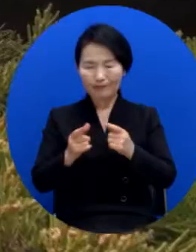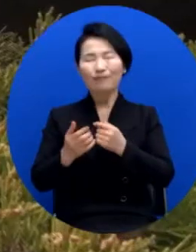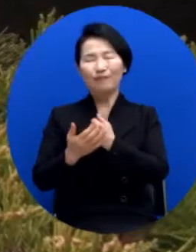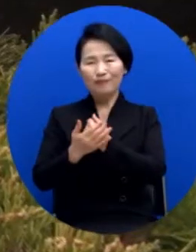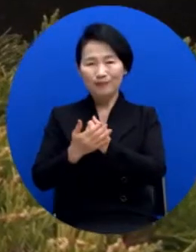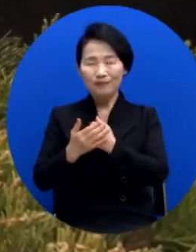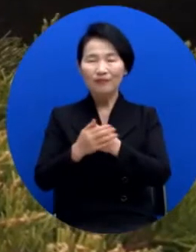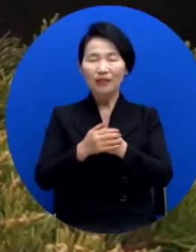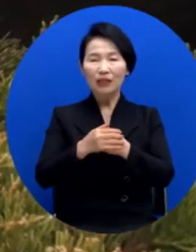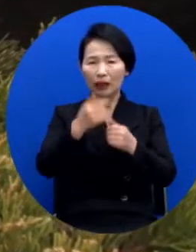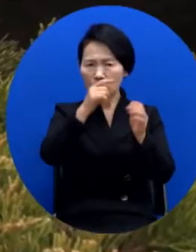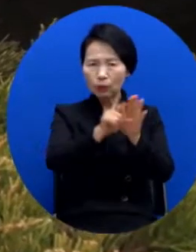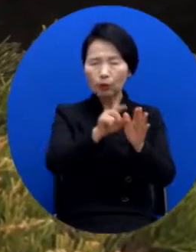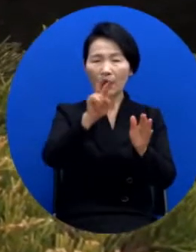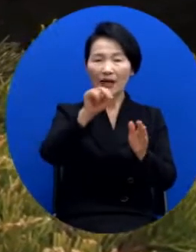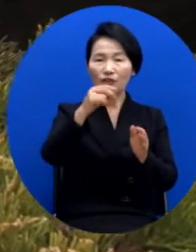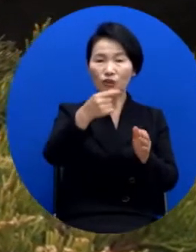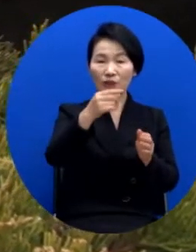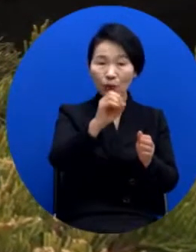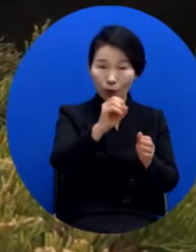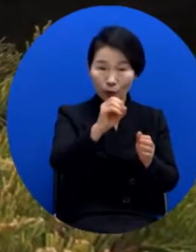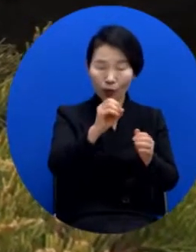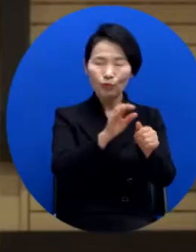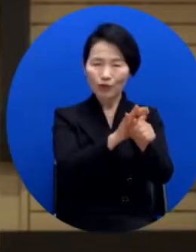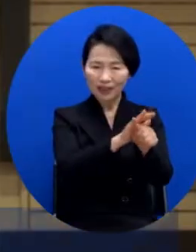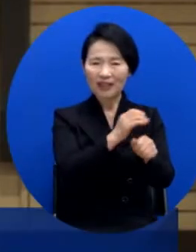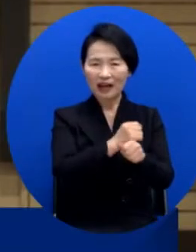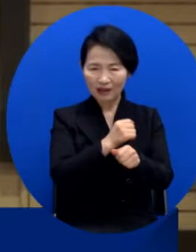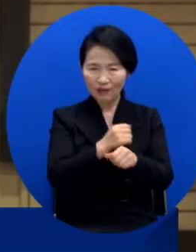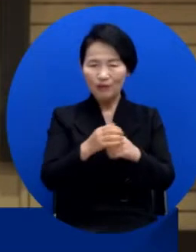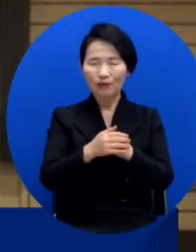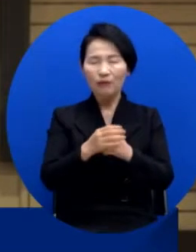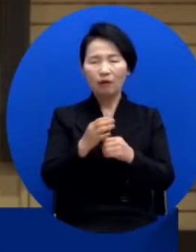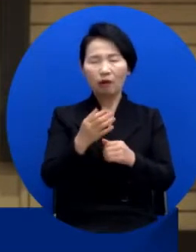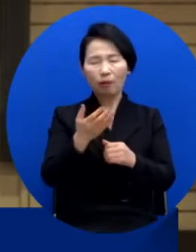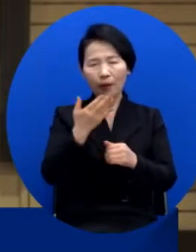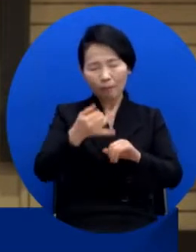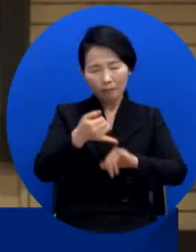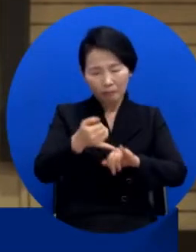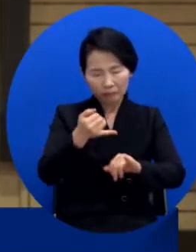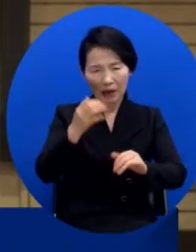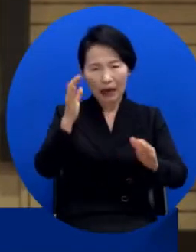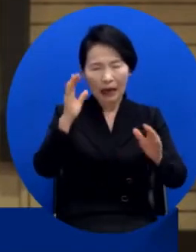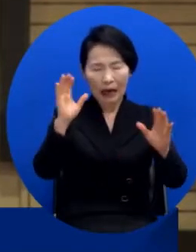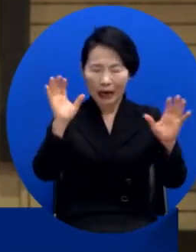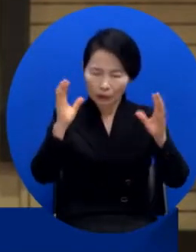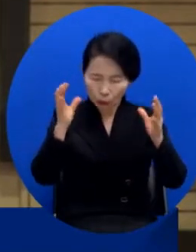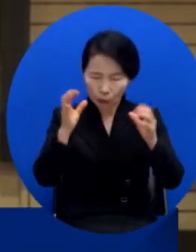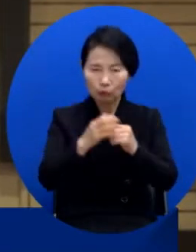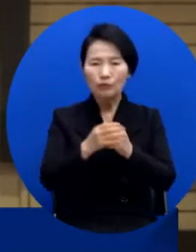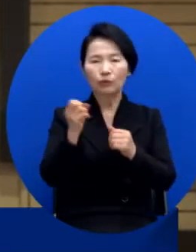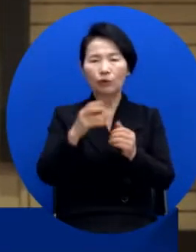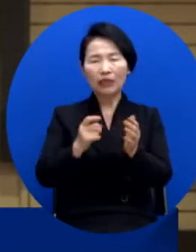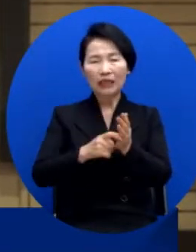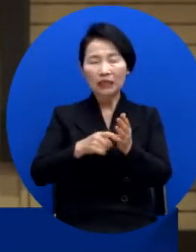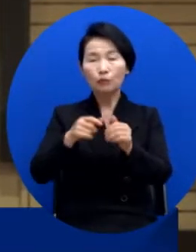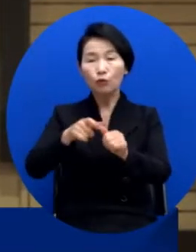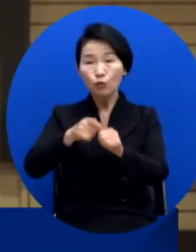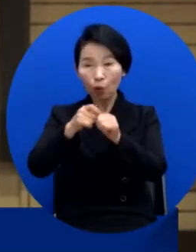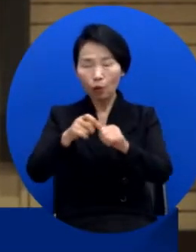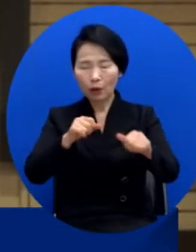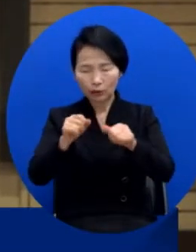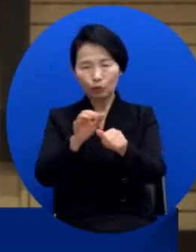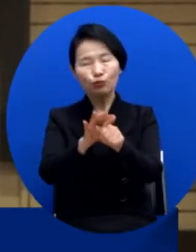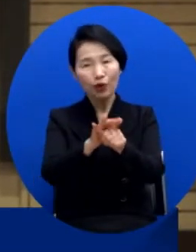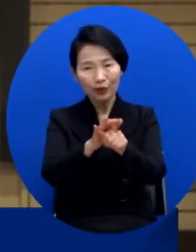어려운 이웃을 돕고 있습니다 결식아동 들 후원하고 있고 또 긴급 구호 또 후회하고 있습니다